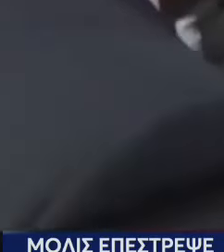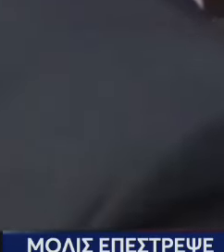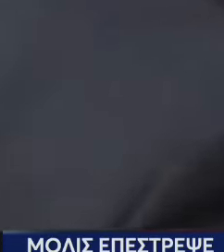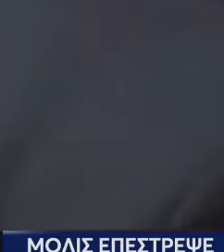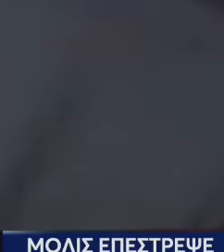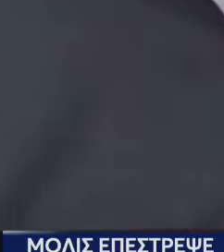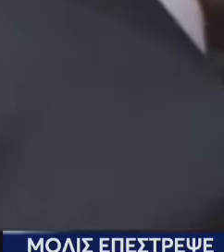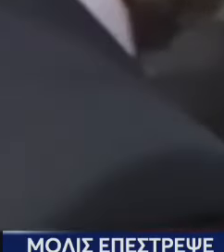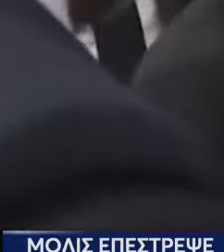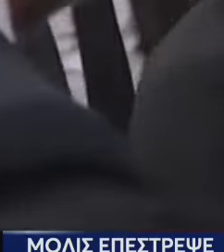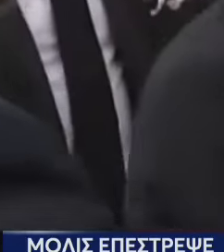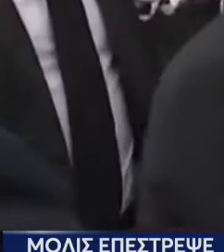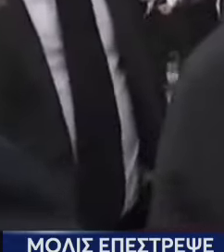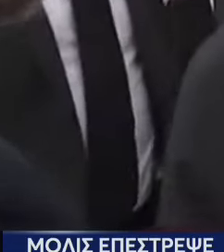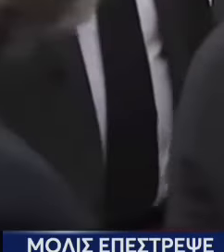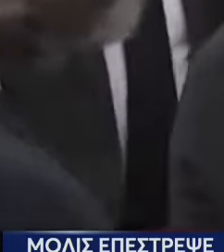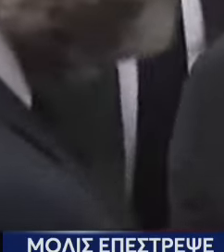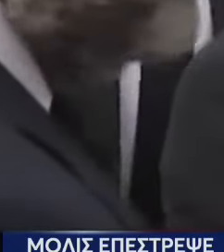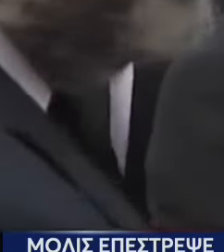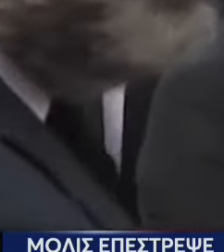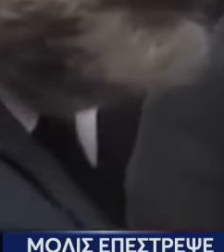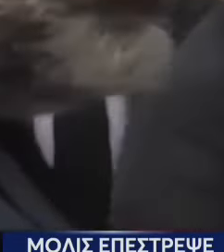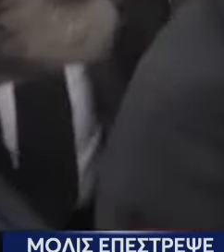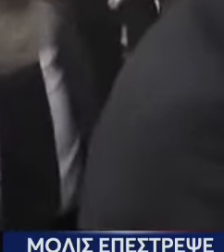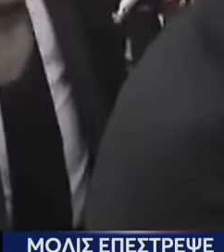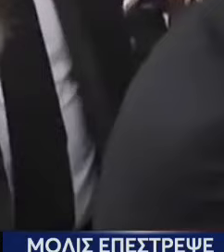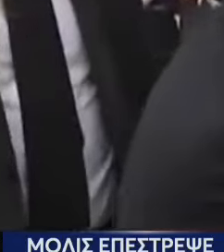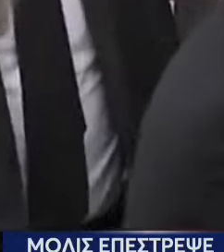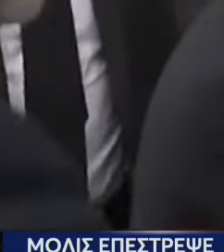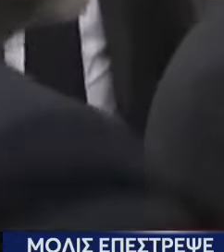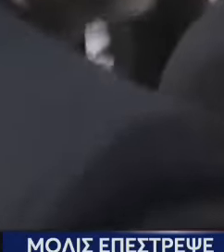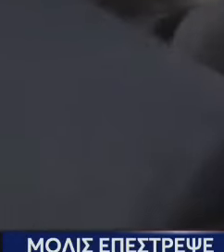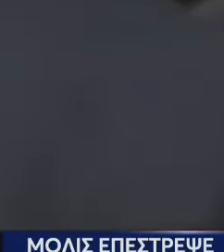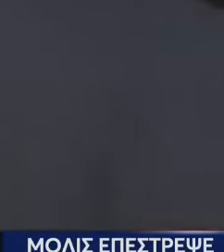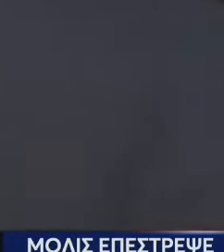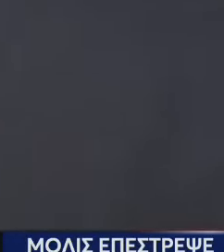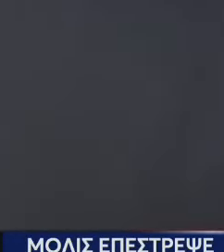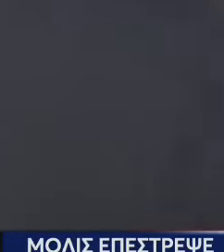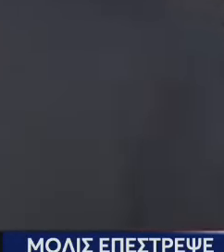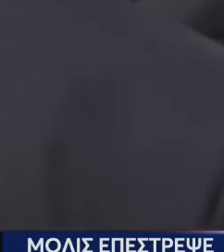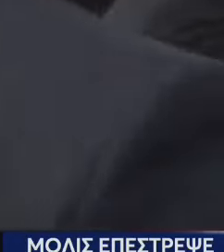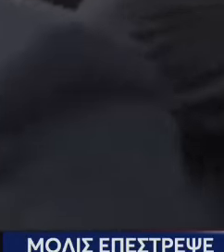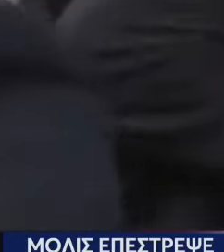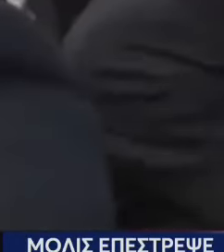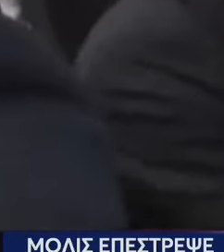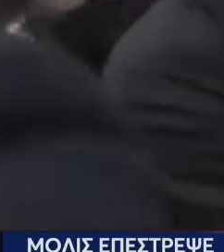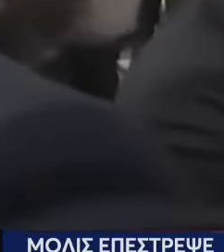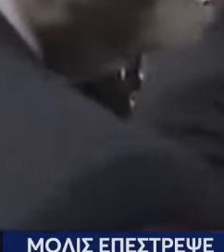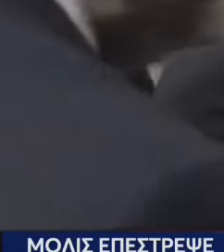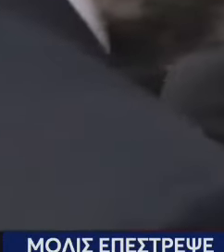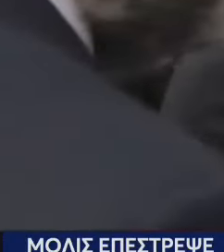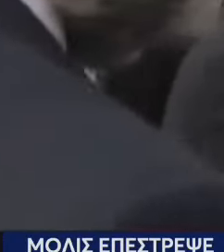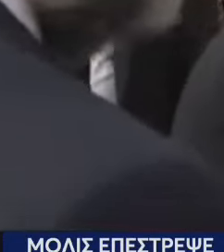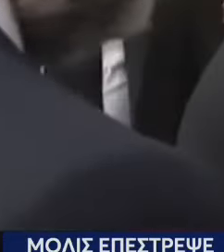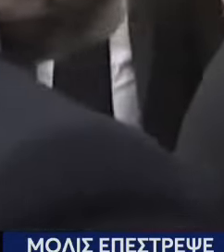με πολλούς τρόπους. Και οφείλουμε να το πούμε και να το εκτιμήσουμε. Βλέπουμε λοιπόν τον νέο βασιλιά της Αγγλίας, τον νέο βασιλιά του Ηνωμένου